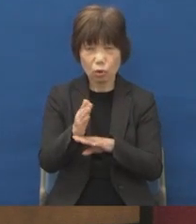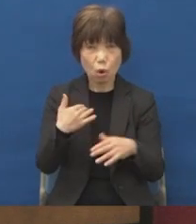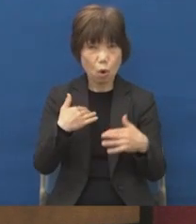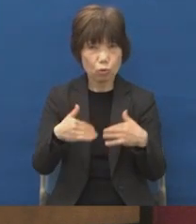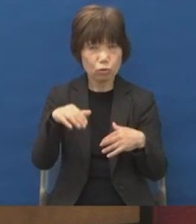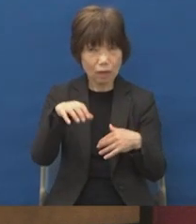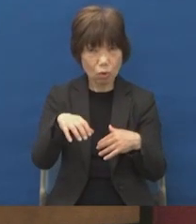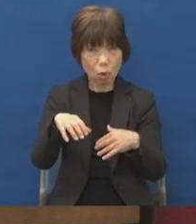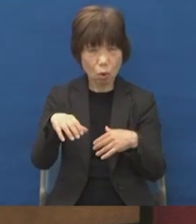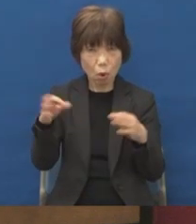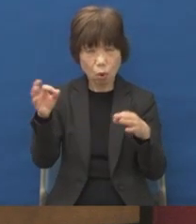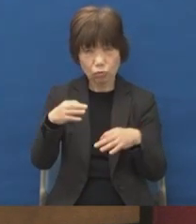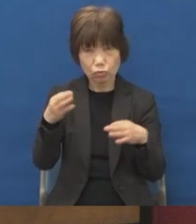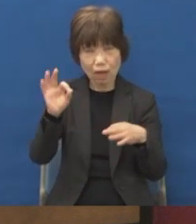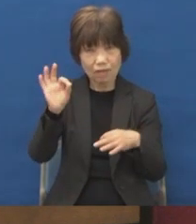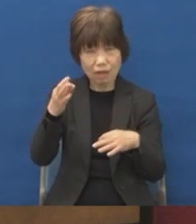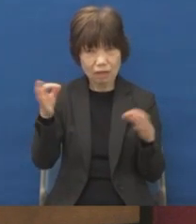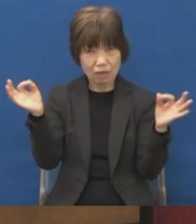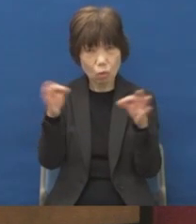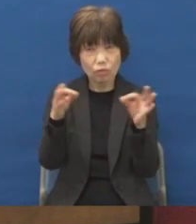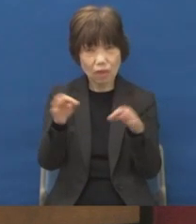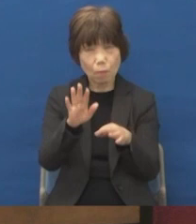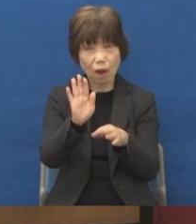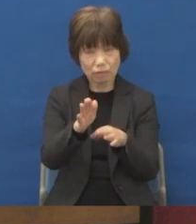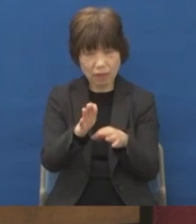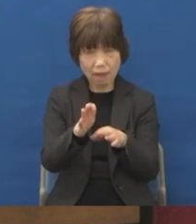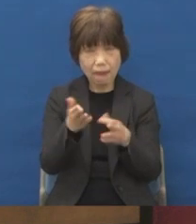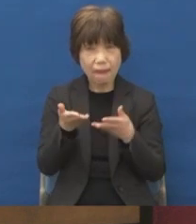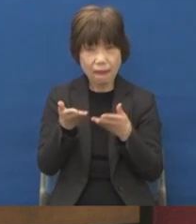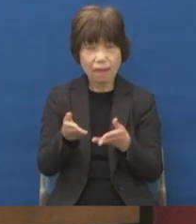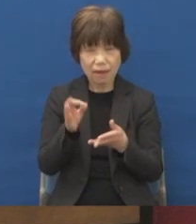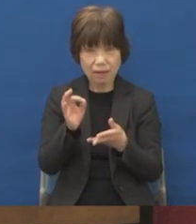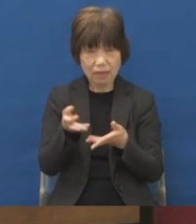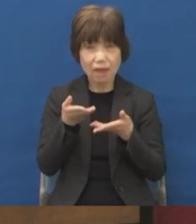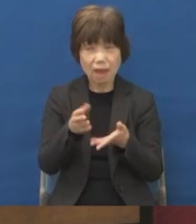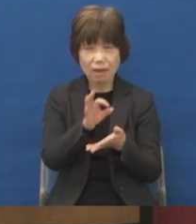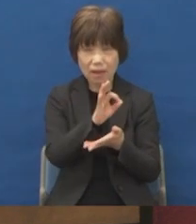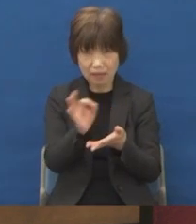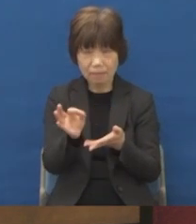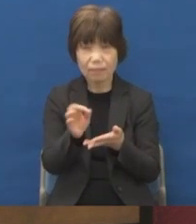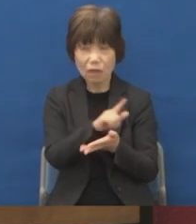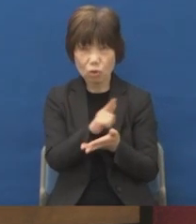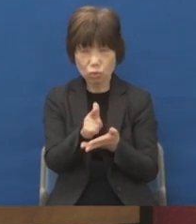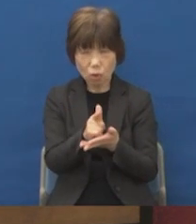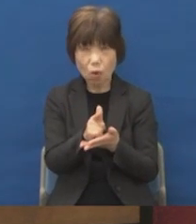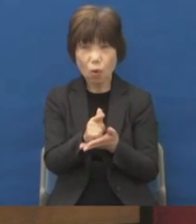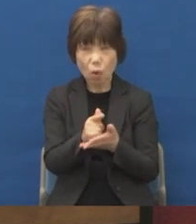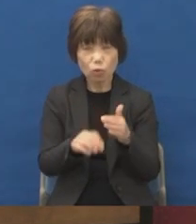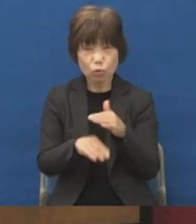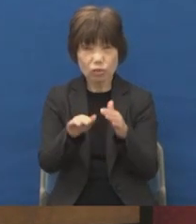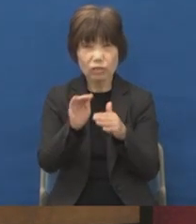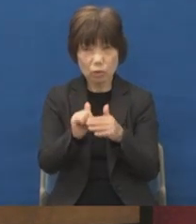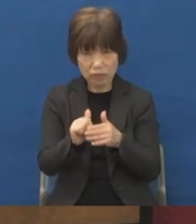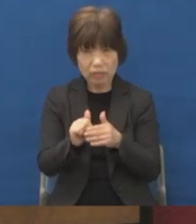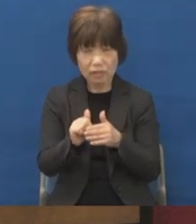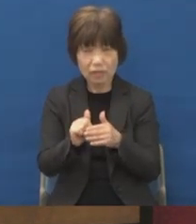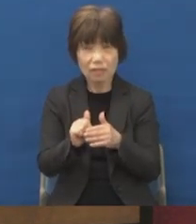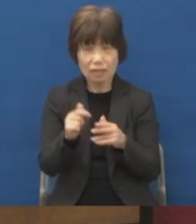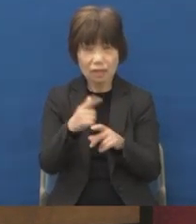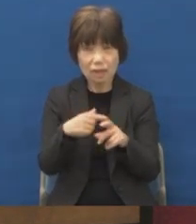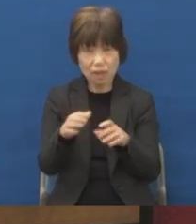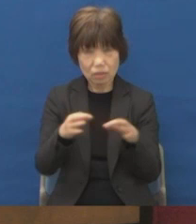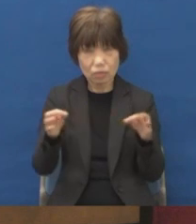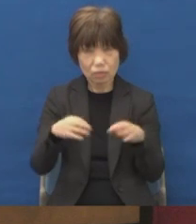考慮し、一層の返礼品充実に努め、ふるさと納税のさらなる獲得を目指していただくことも求めておき